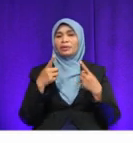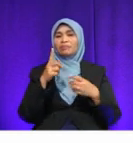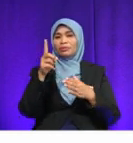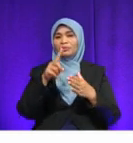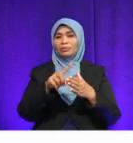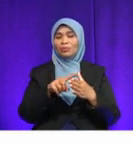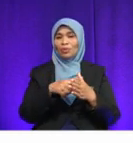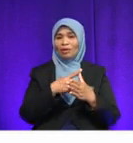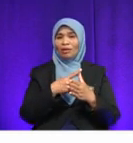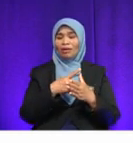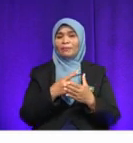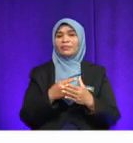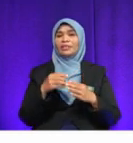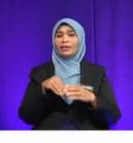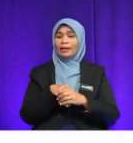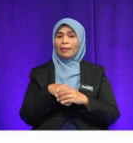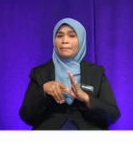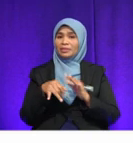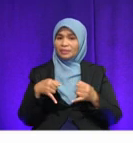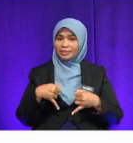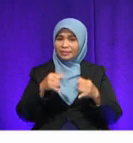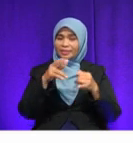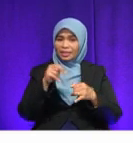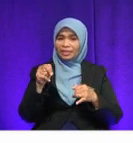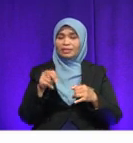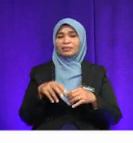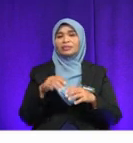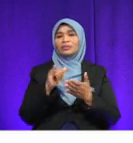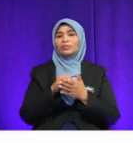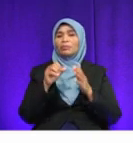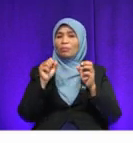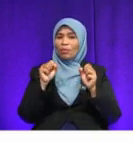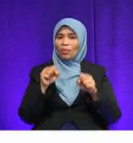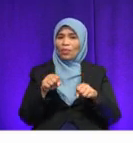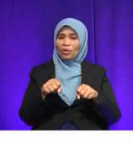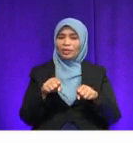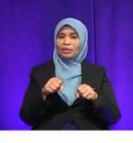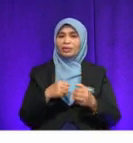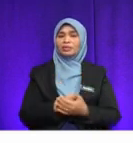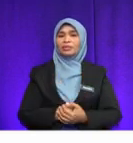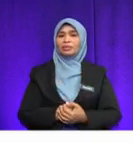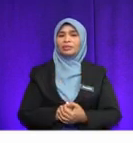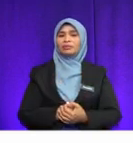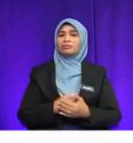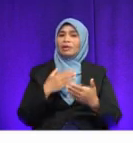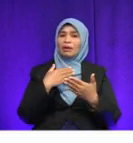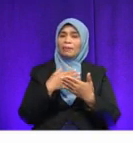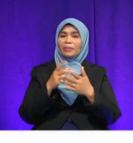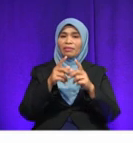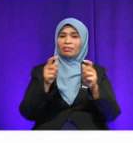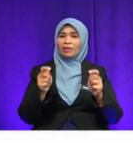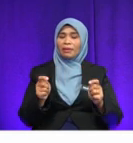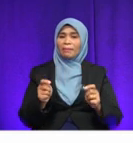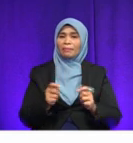sebulan ke 2 bulan ke dalam perjalanan itu boleh dalam perjalanan saja sampai tempat tak boleh